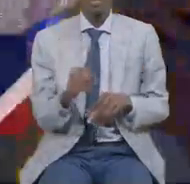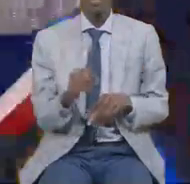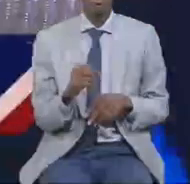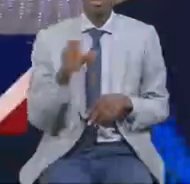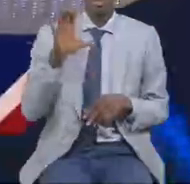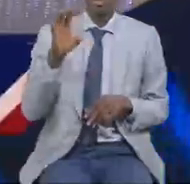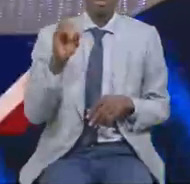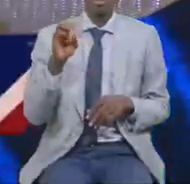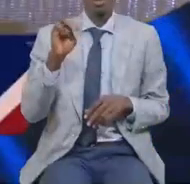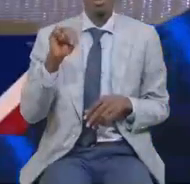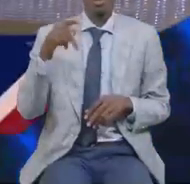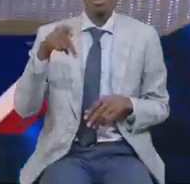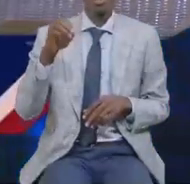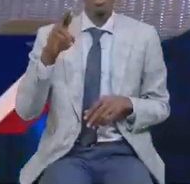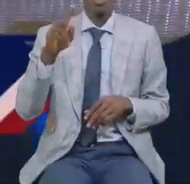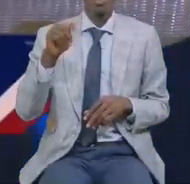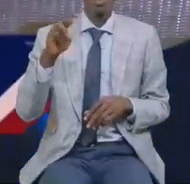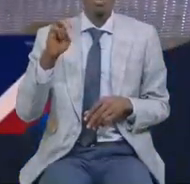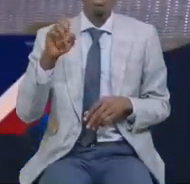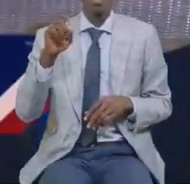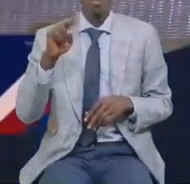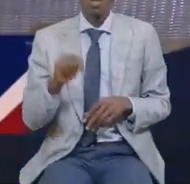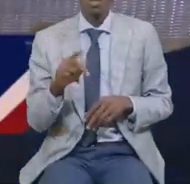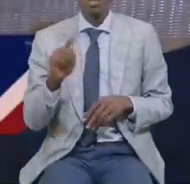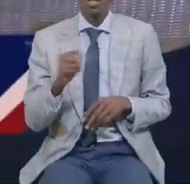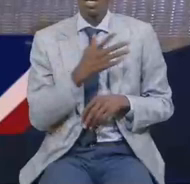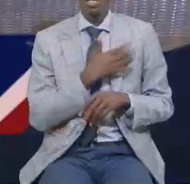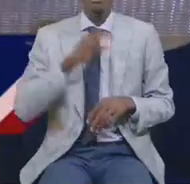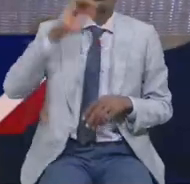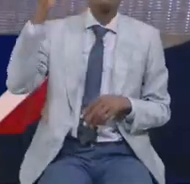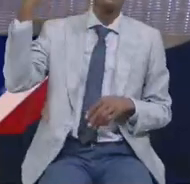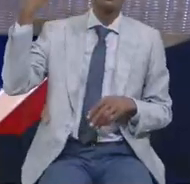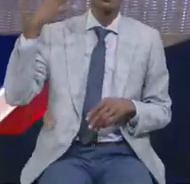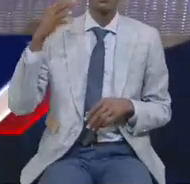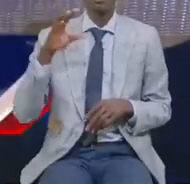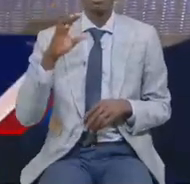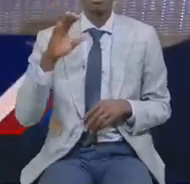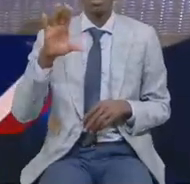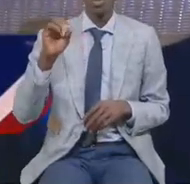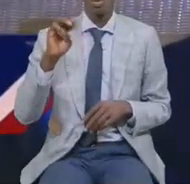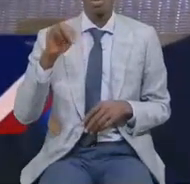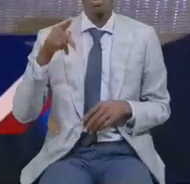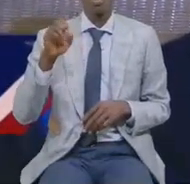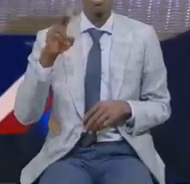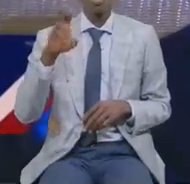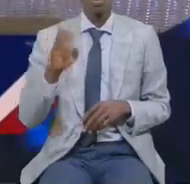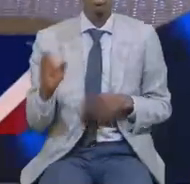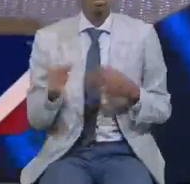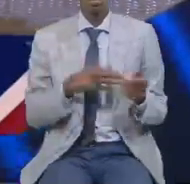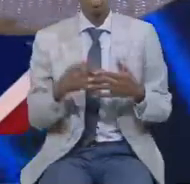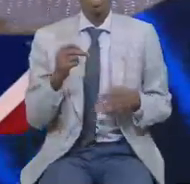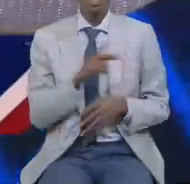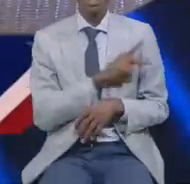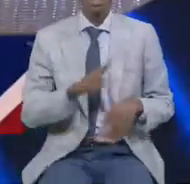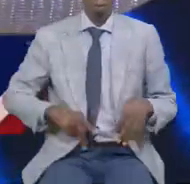le comportement et le sang-froid gracieux malgré la dangerosité du roi. Nous avons lu le passage